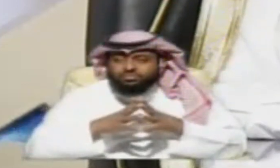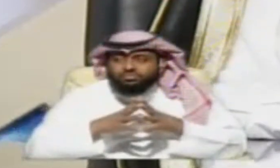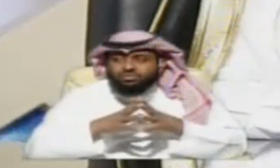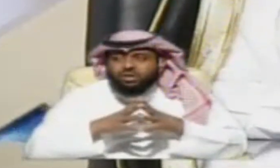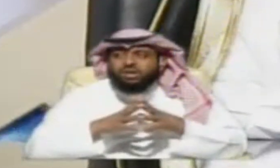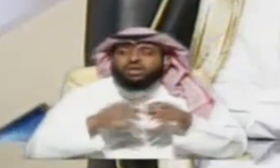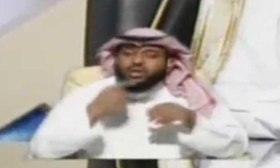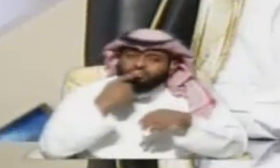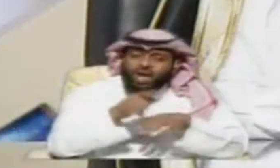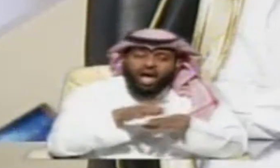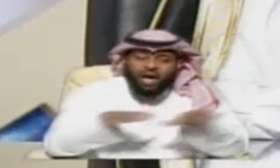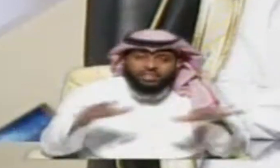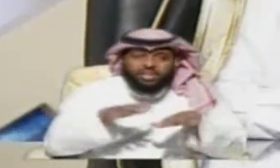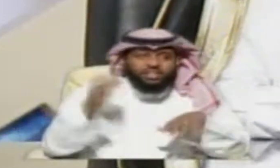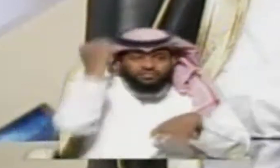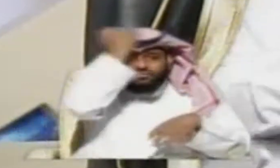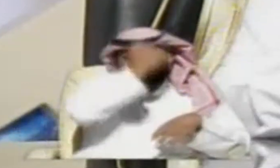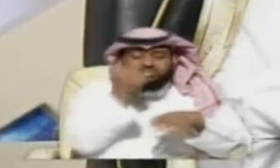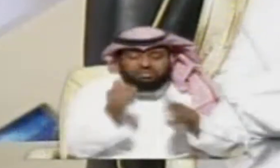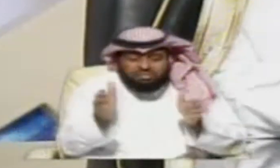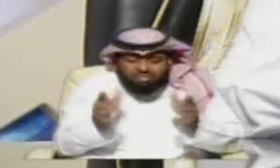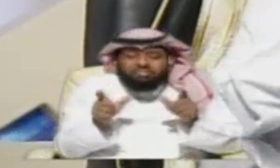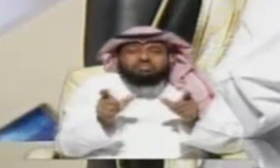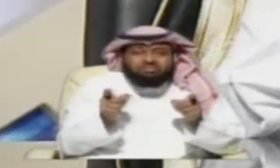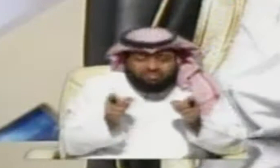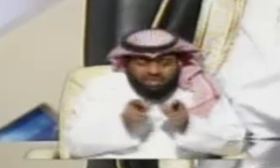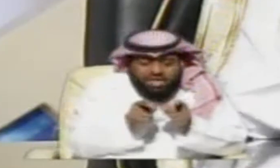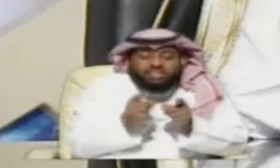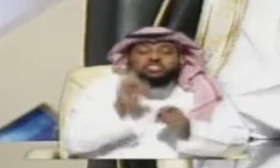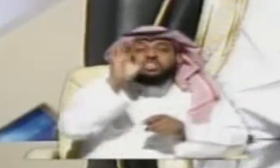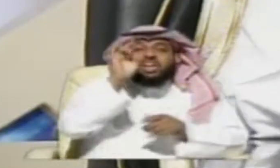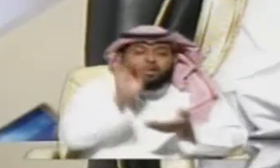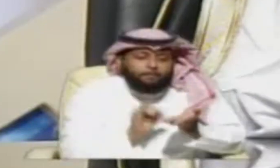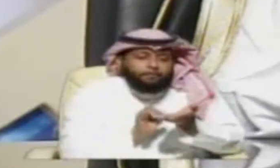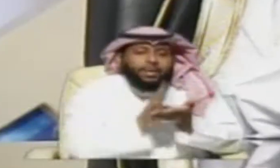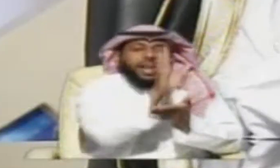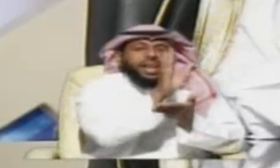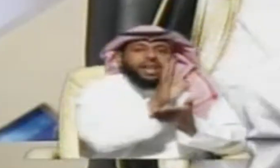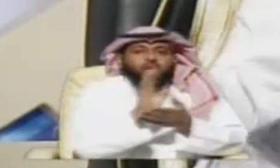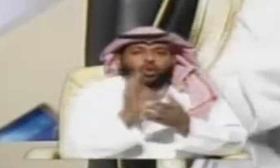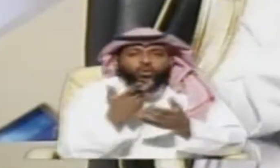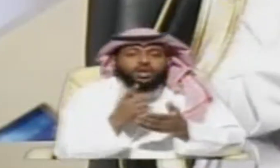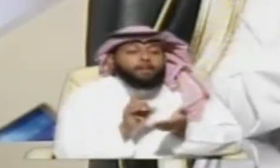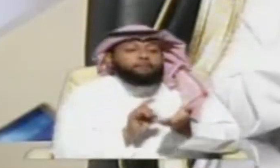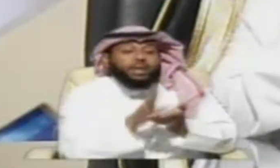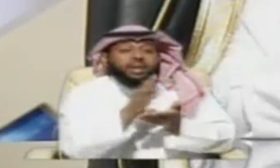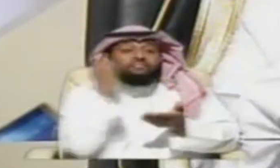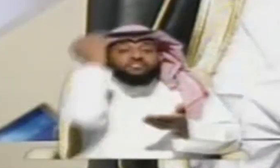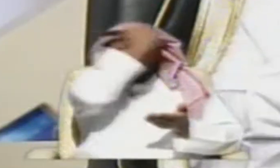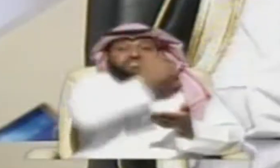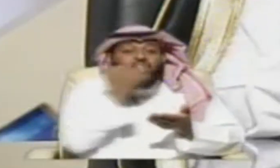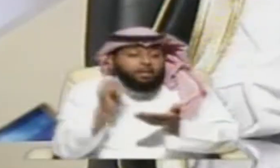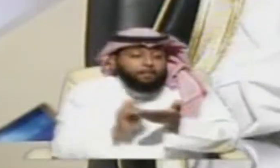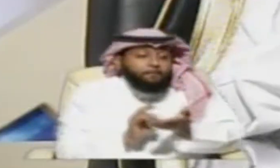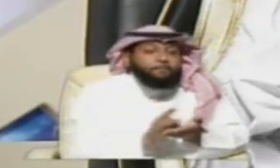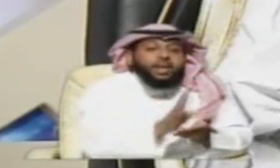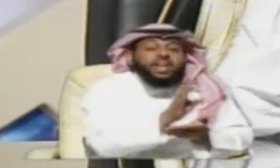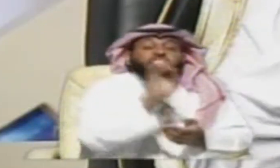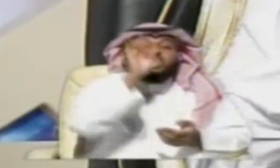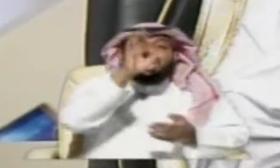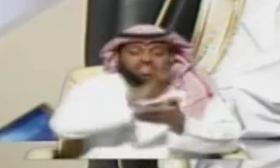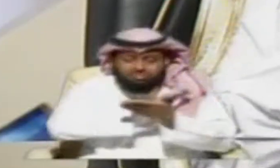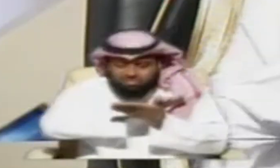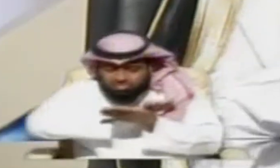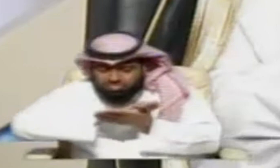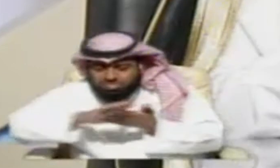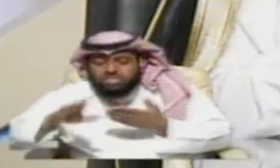في تلك البقعة الصغيرة أن تطرد الغاشمة من بلد فلسطين كلها، وأن يتحرر